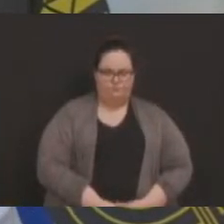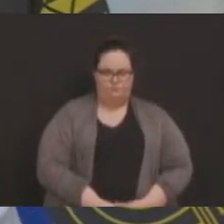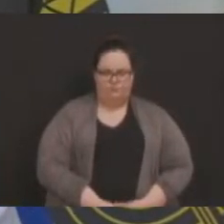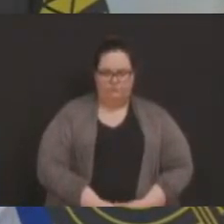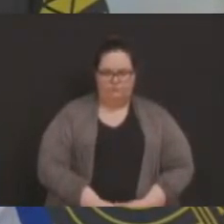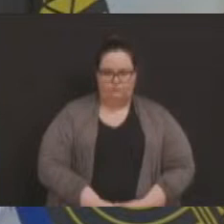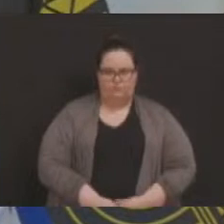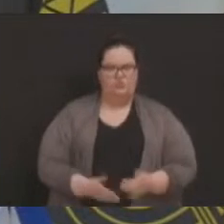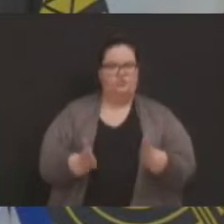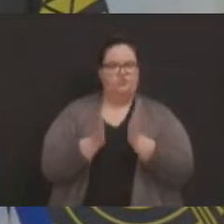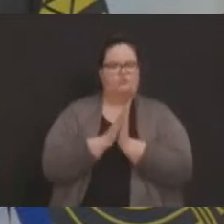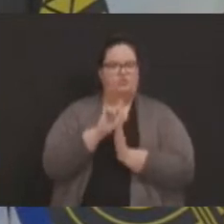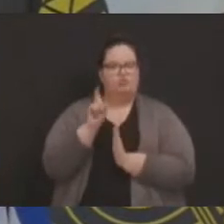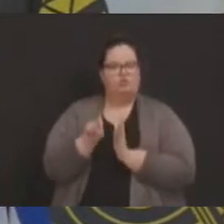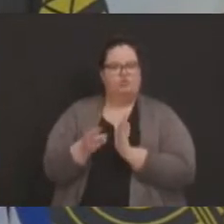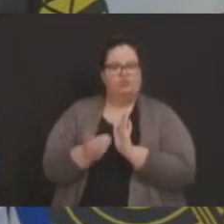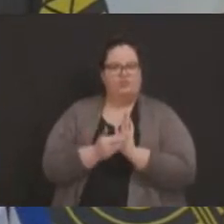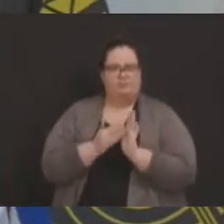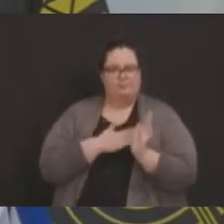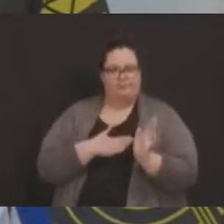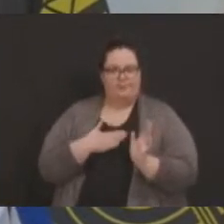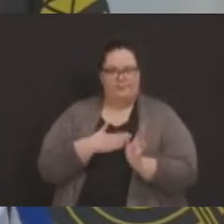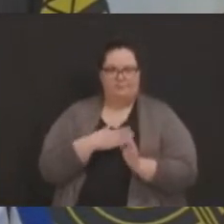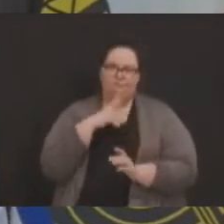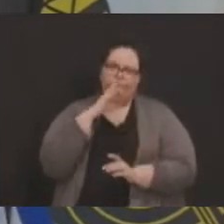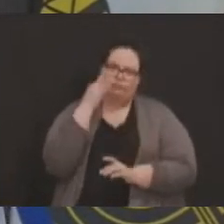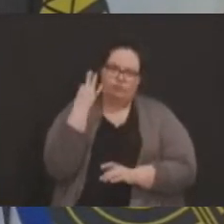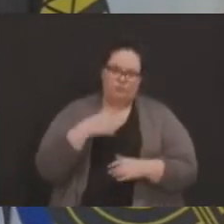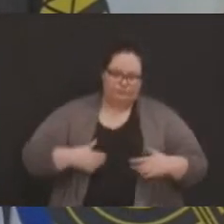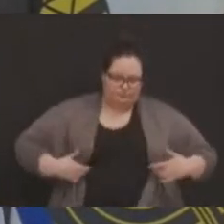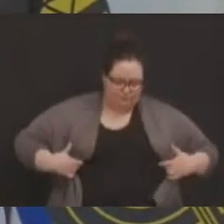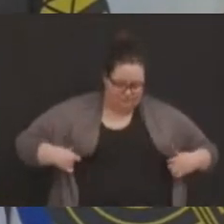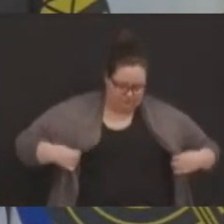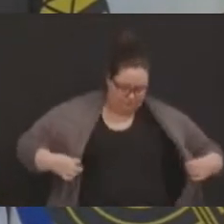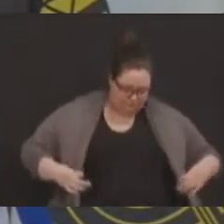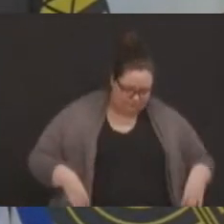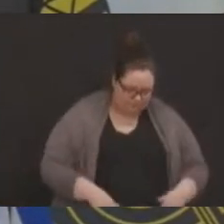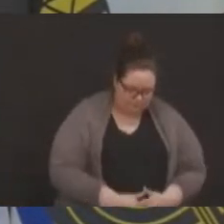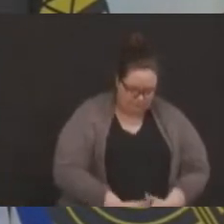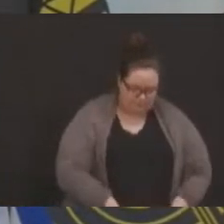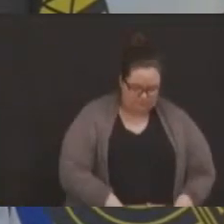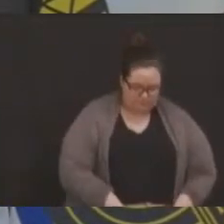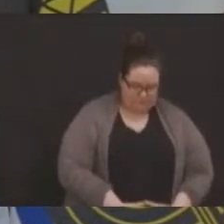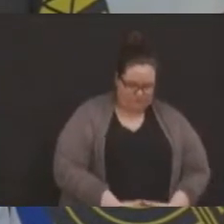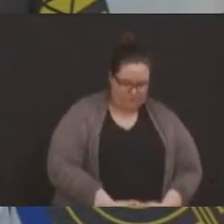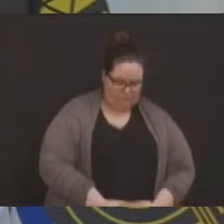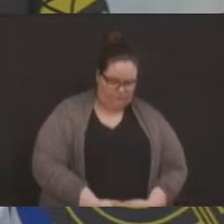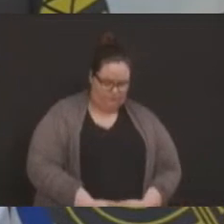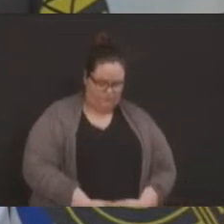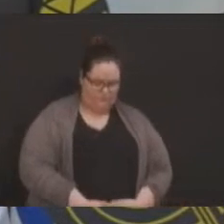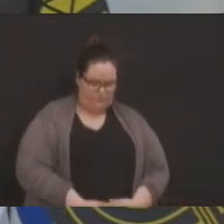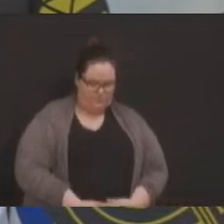et soir pour aller travailler à l'épicerie dans un garage doivent se soumettre au test de dépistage de